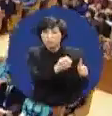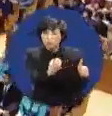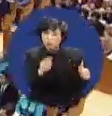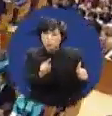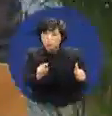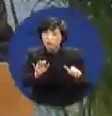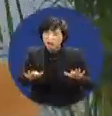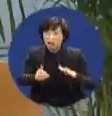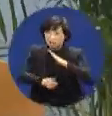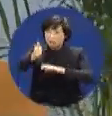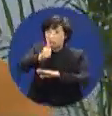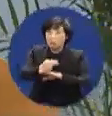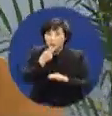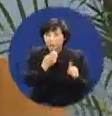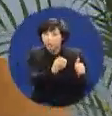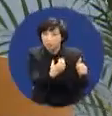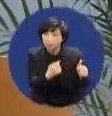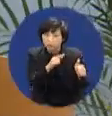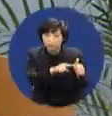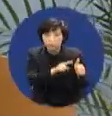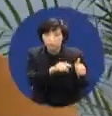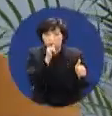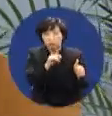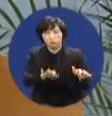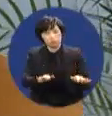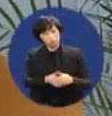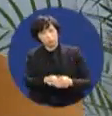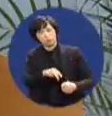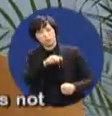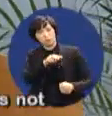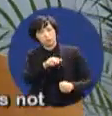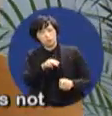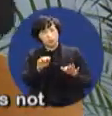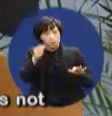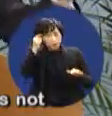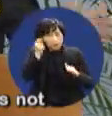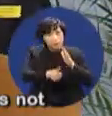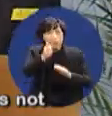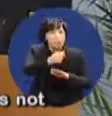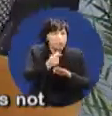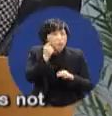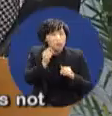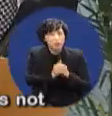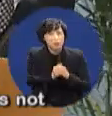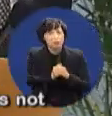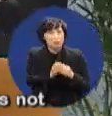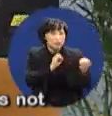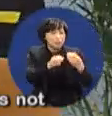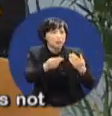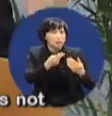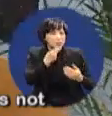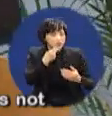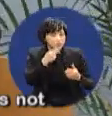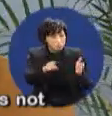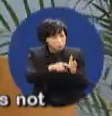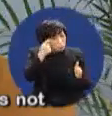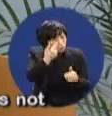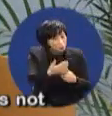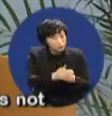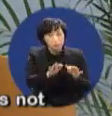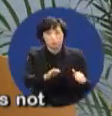게 없냐? 아니, 왜 되는 게 없게 믿어? 왜 되는 게 없게 믿느냐니까. 그